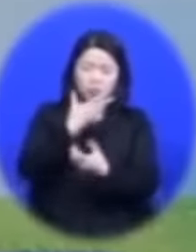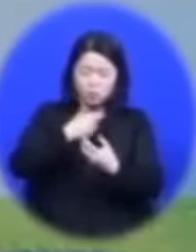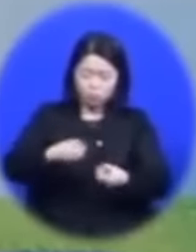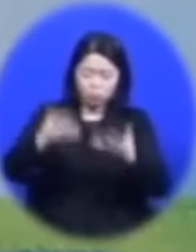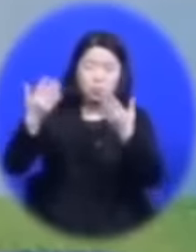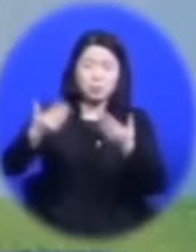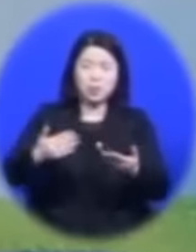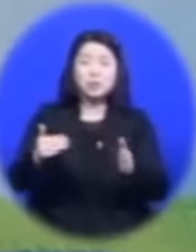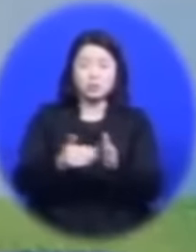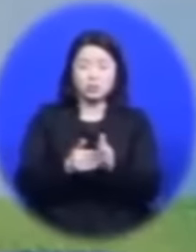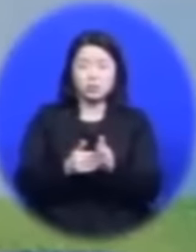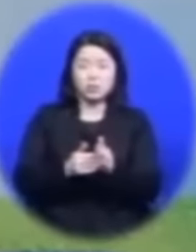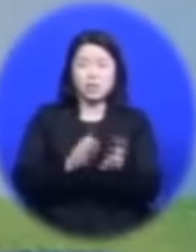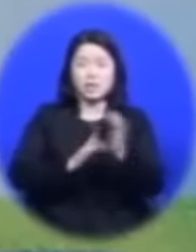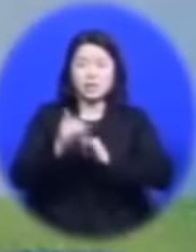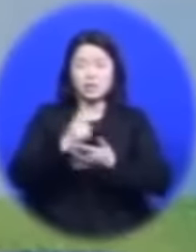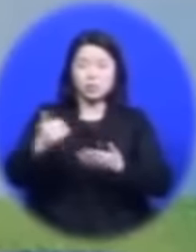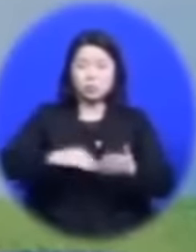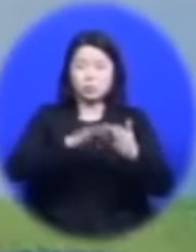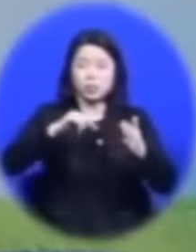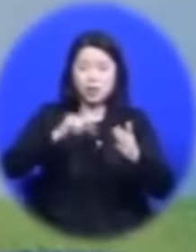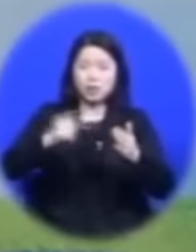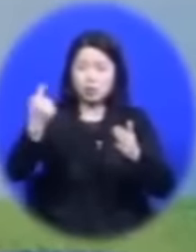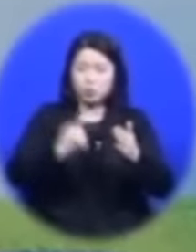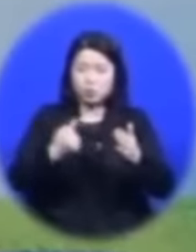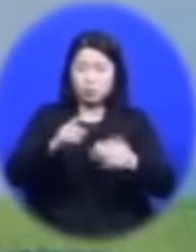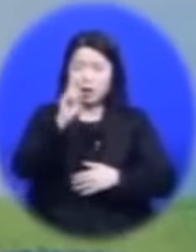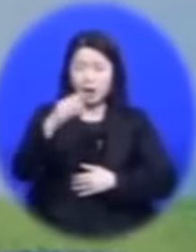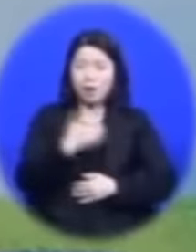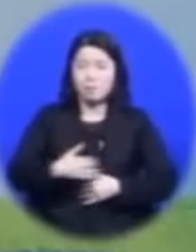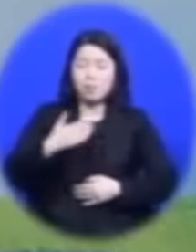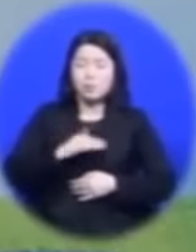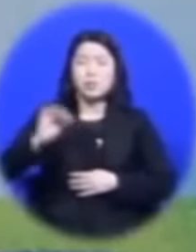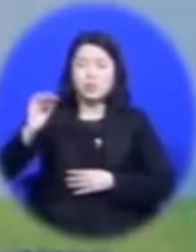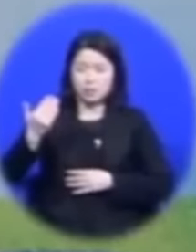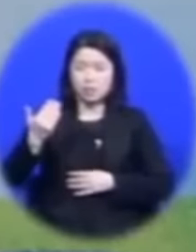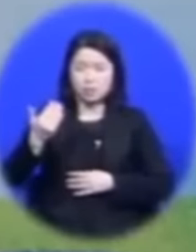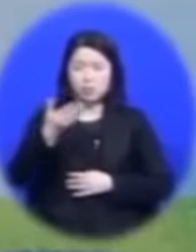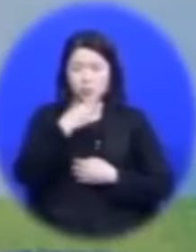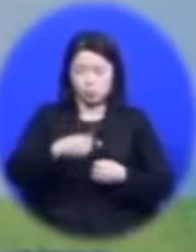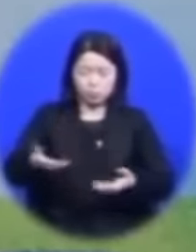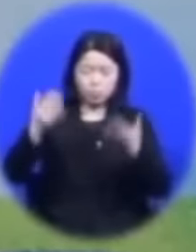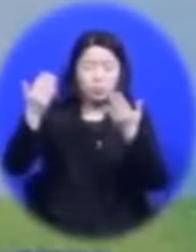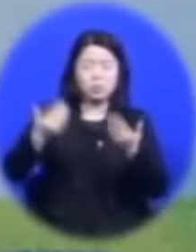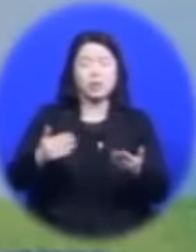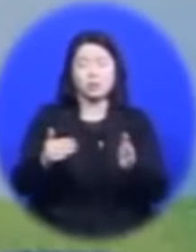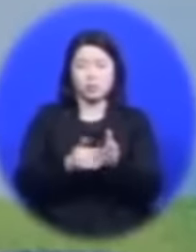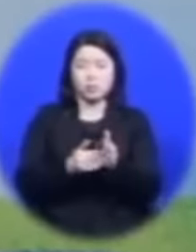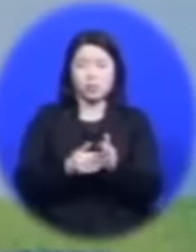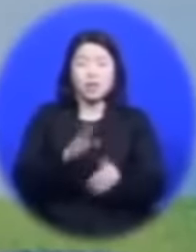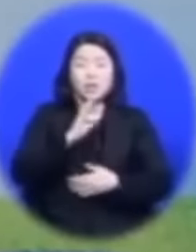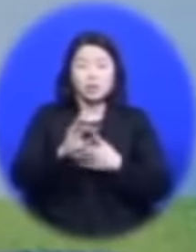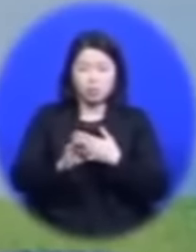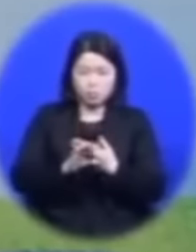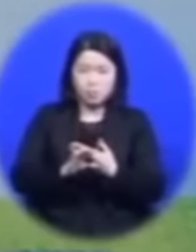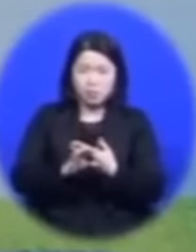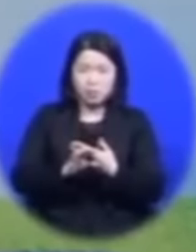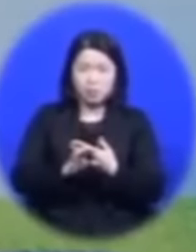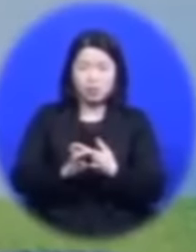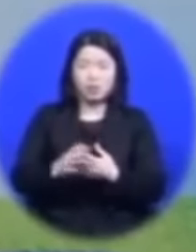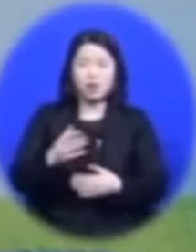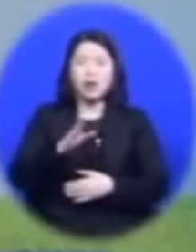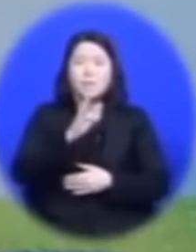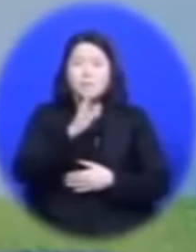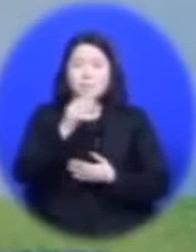거예요. 예수님 우리 안에 오시고 우리와 한 몸이 되신 축복을 받았습니다. 그러면